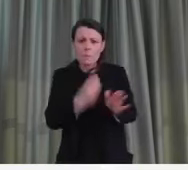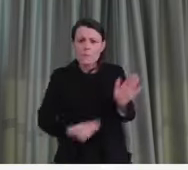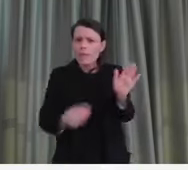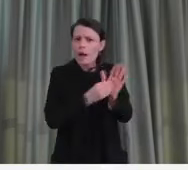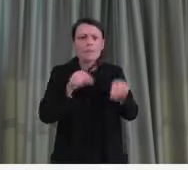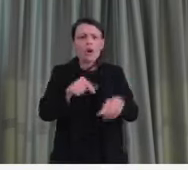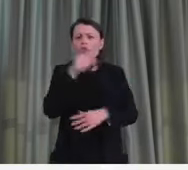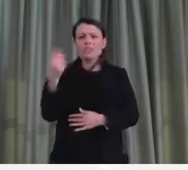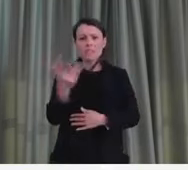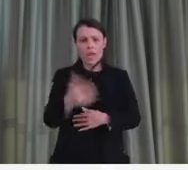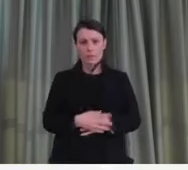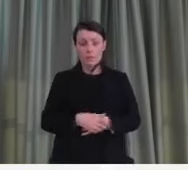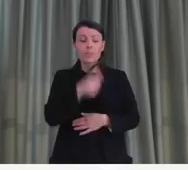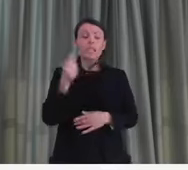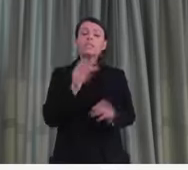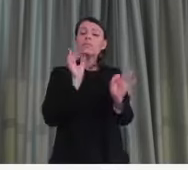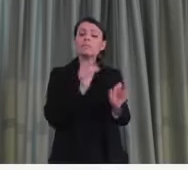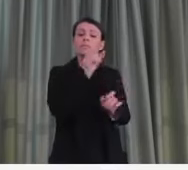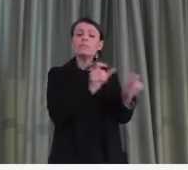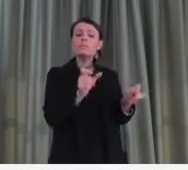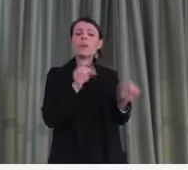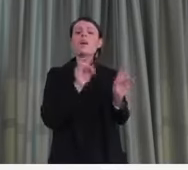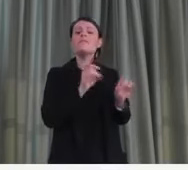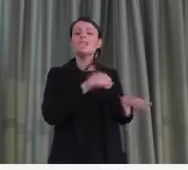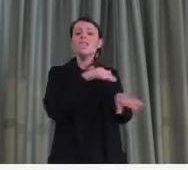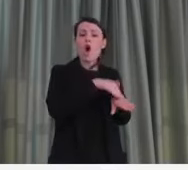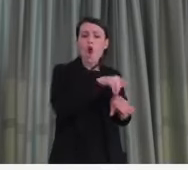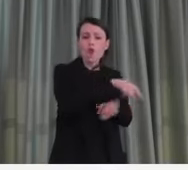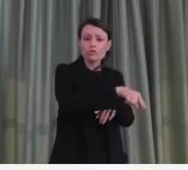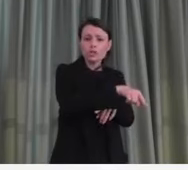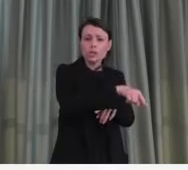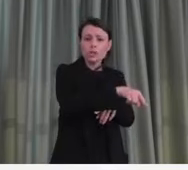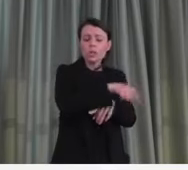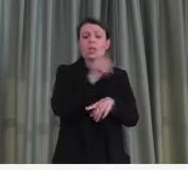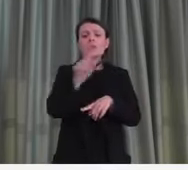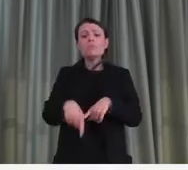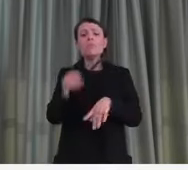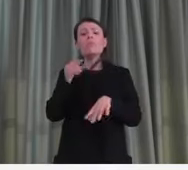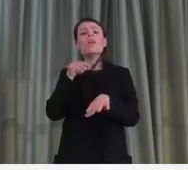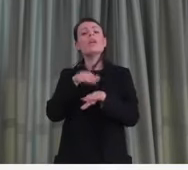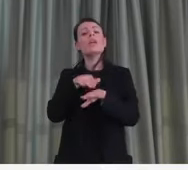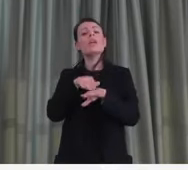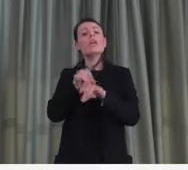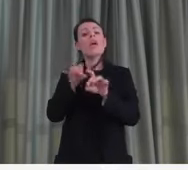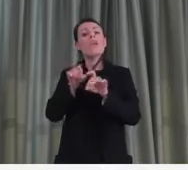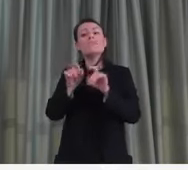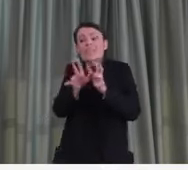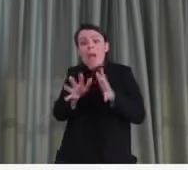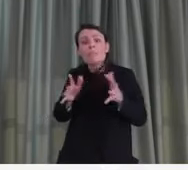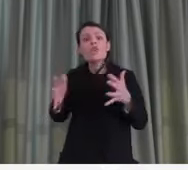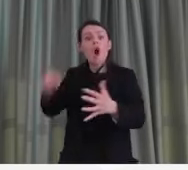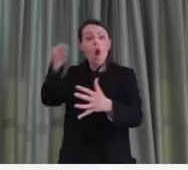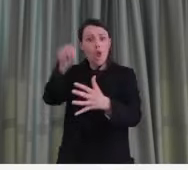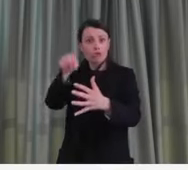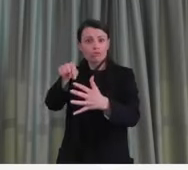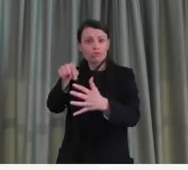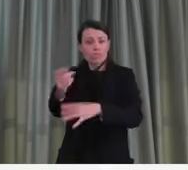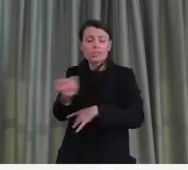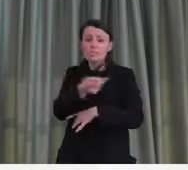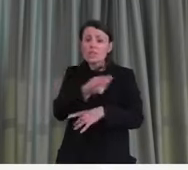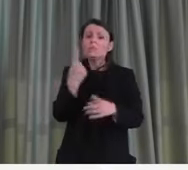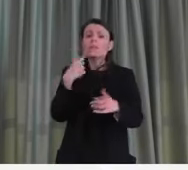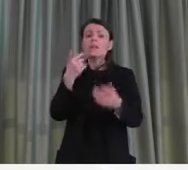virologi serve ai nostri epidemiologici per riuscire a trarre la mappa del